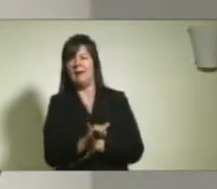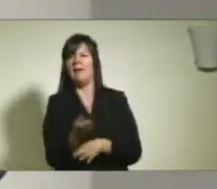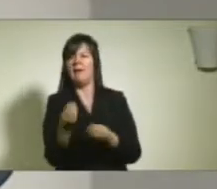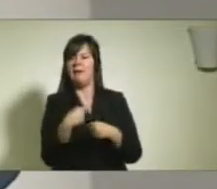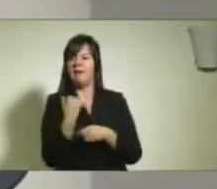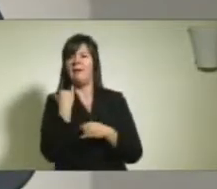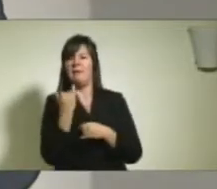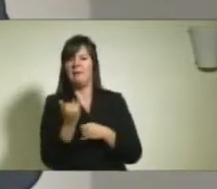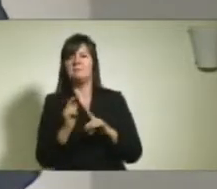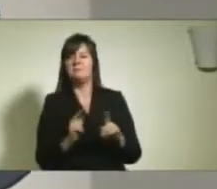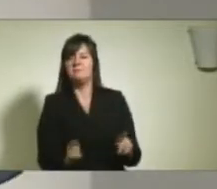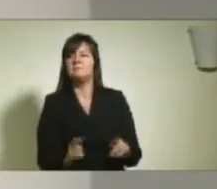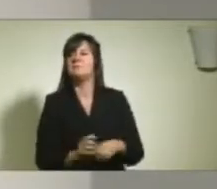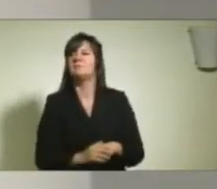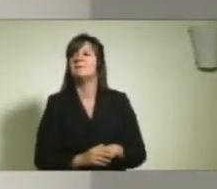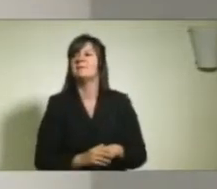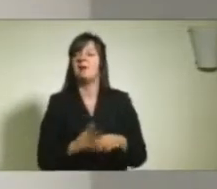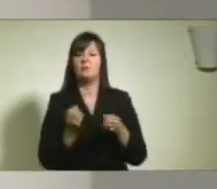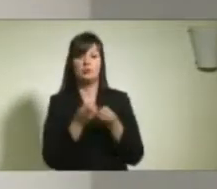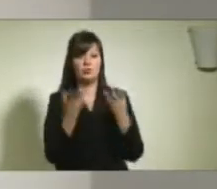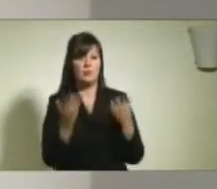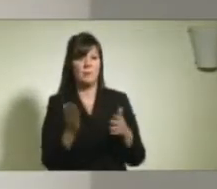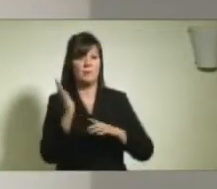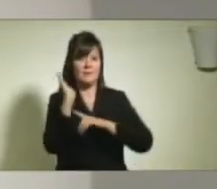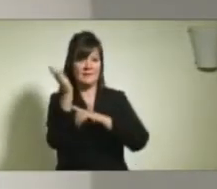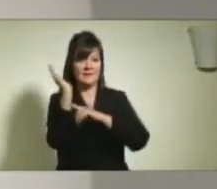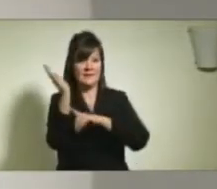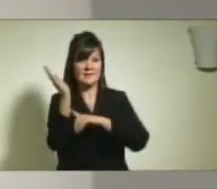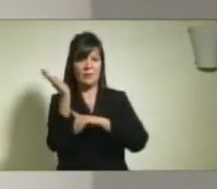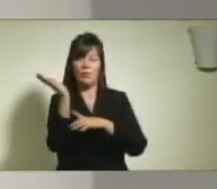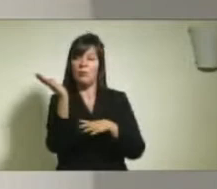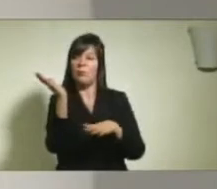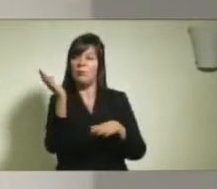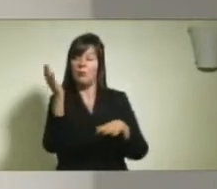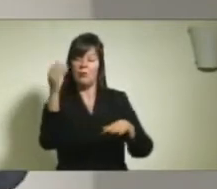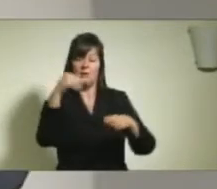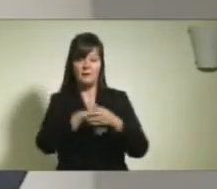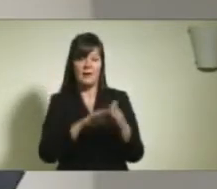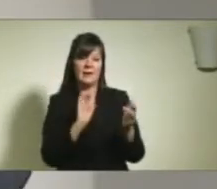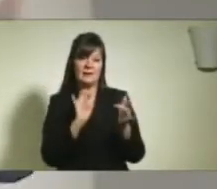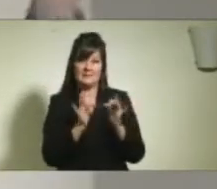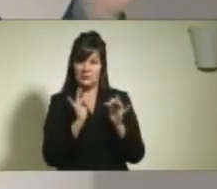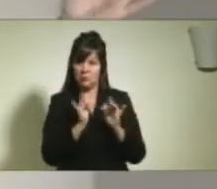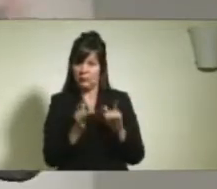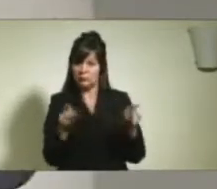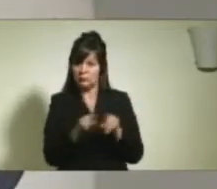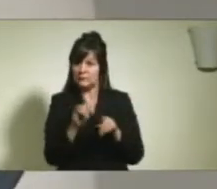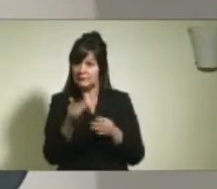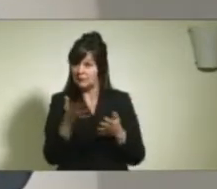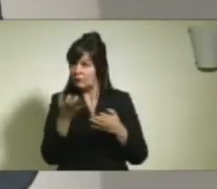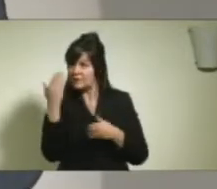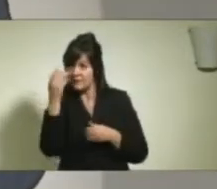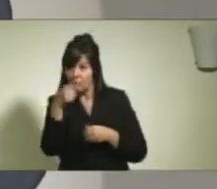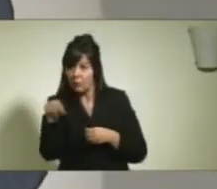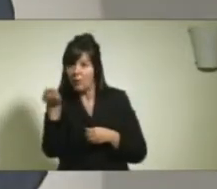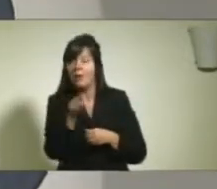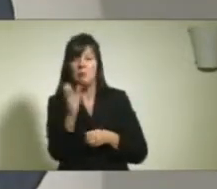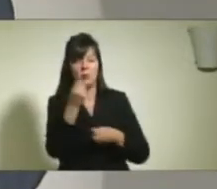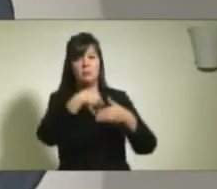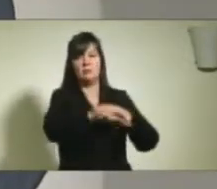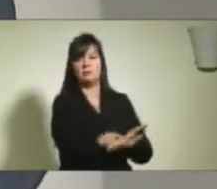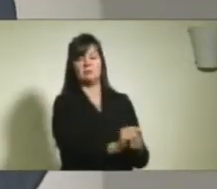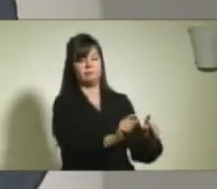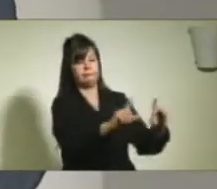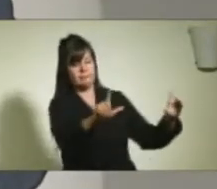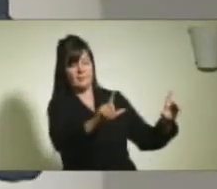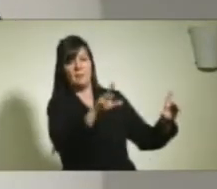présentations qui ont été faites soit se retrouvent déjà ou vont se retrouver sur notre site Web. Donc, si vous voulez, toutes les présentations